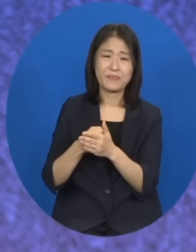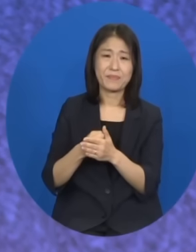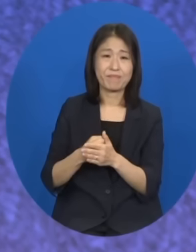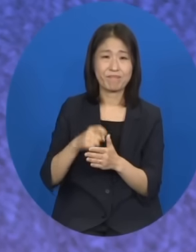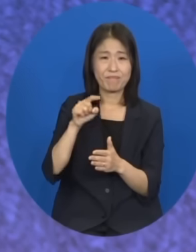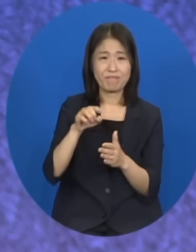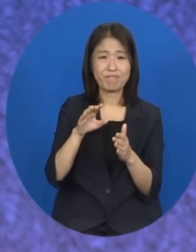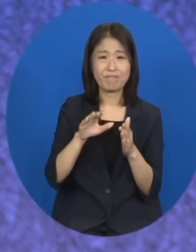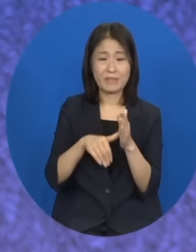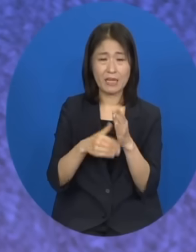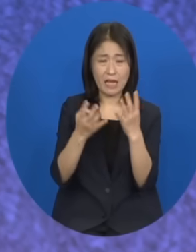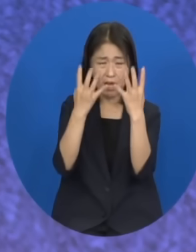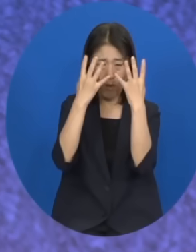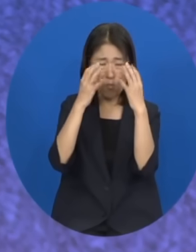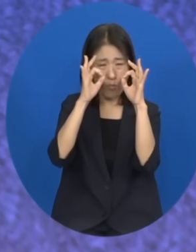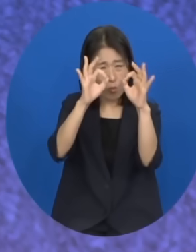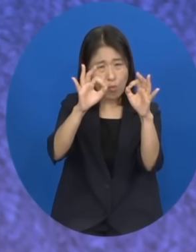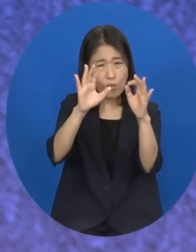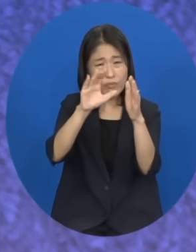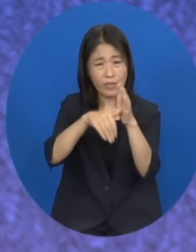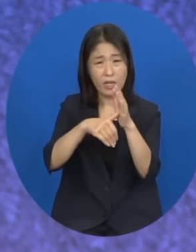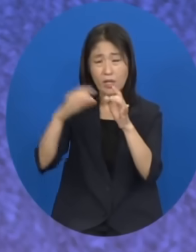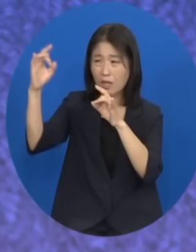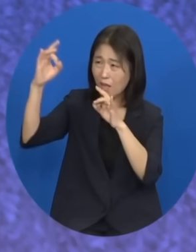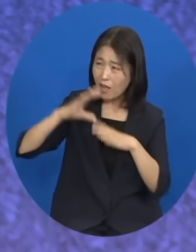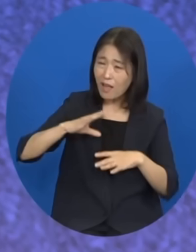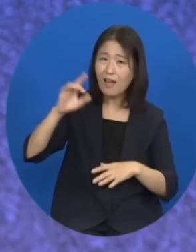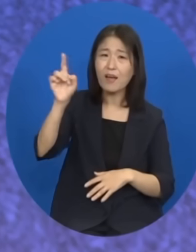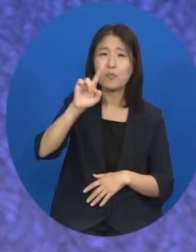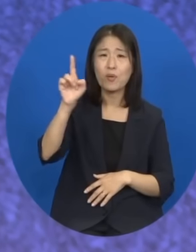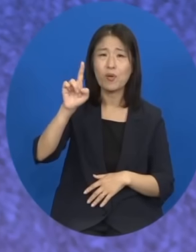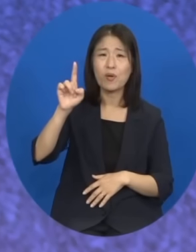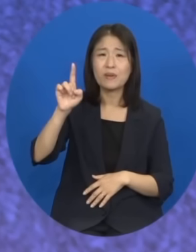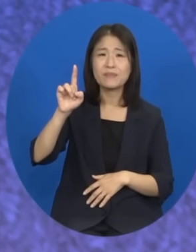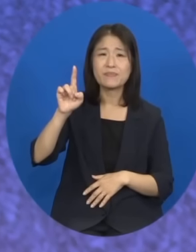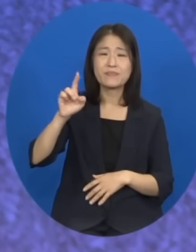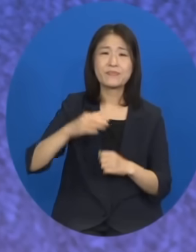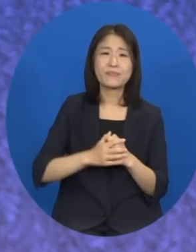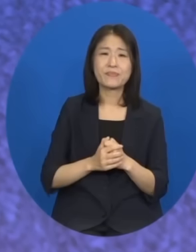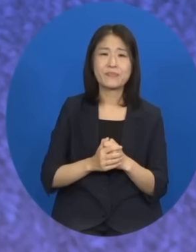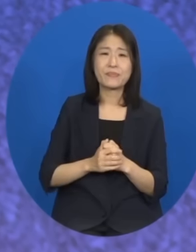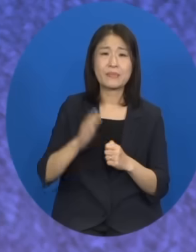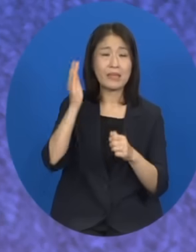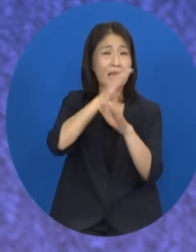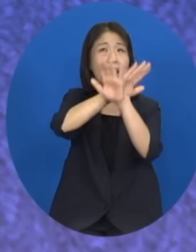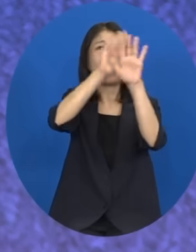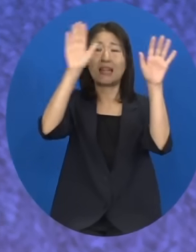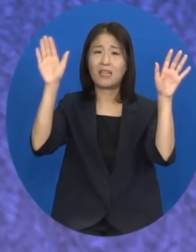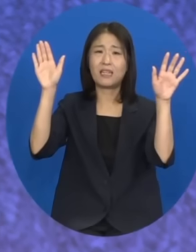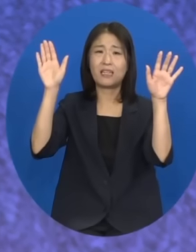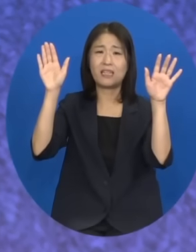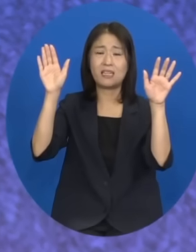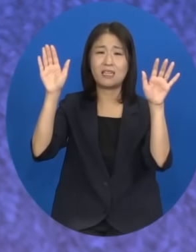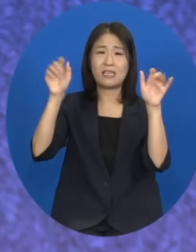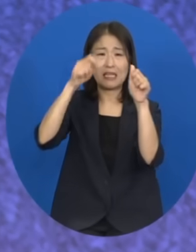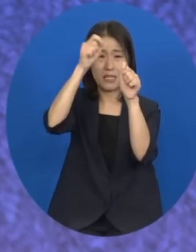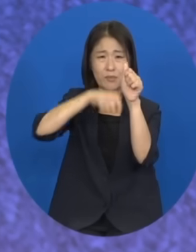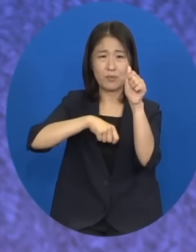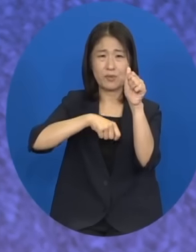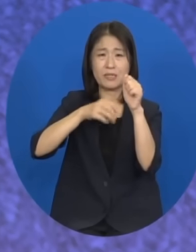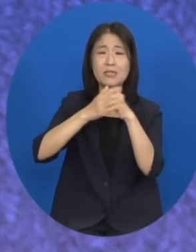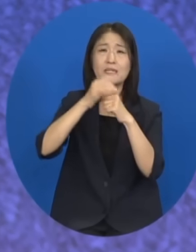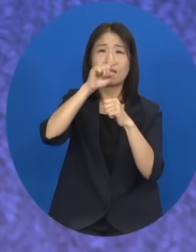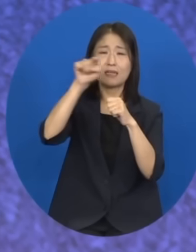그때 마음에 갑자기 하늘에 있는 히브리서 12장 1절에